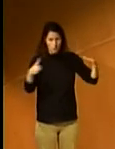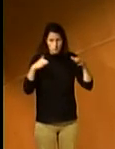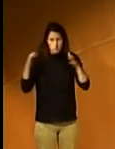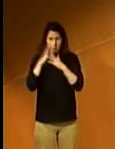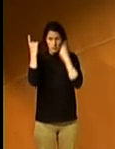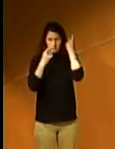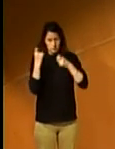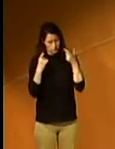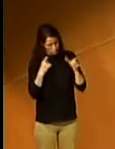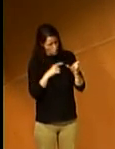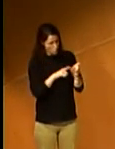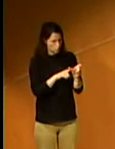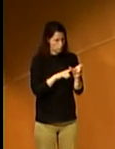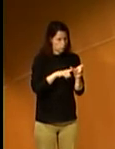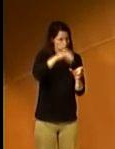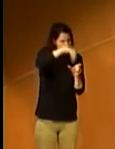vous recouvrir